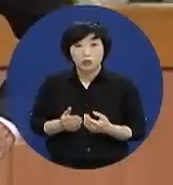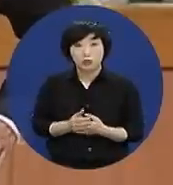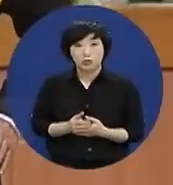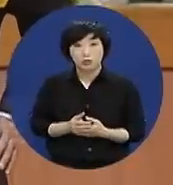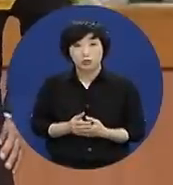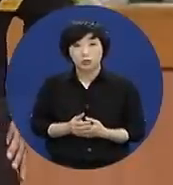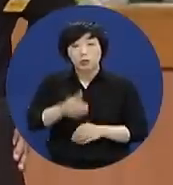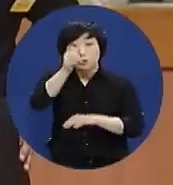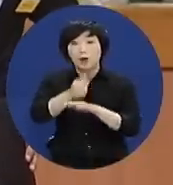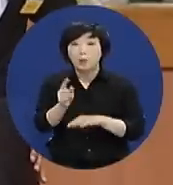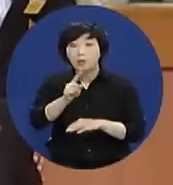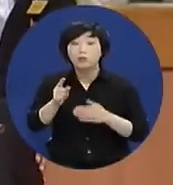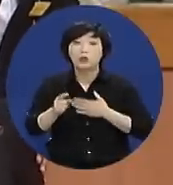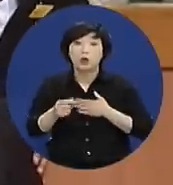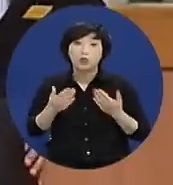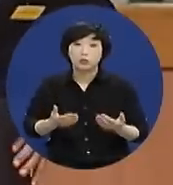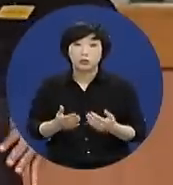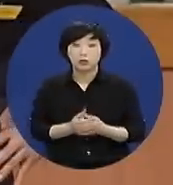ます